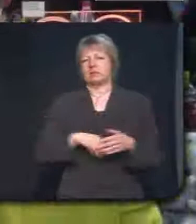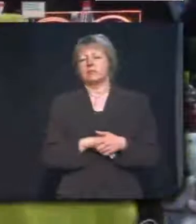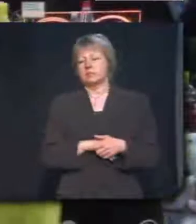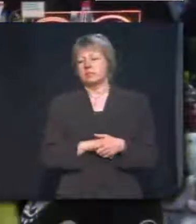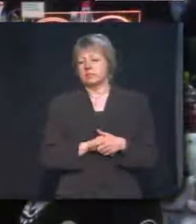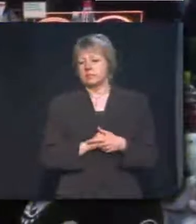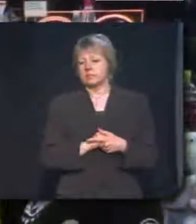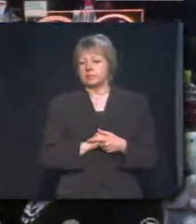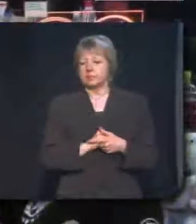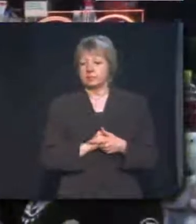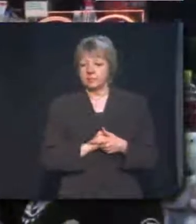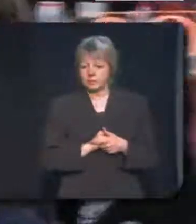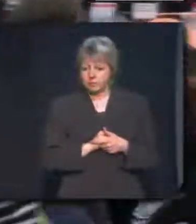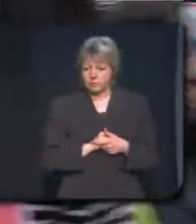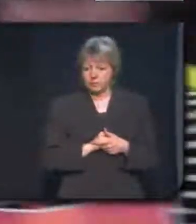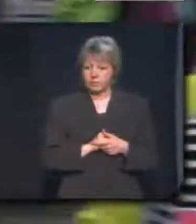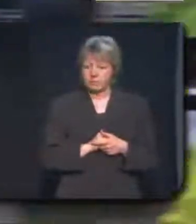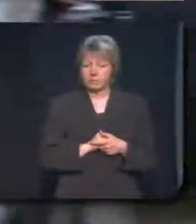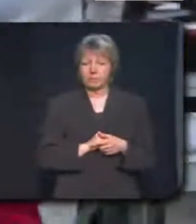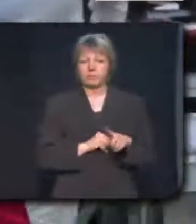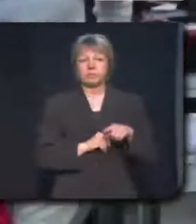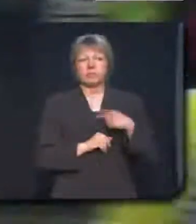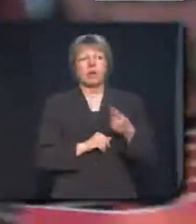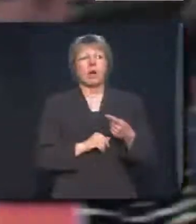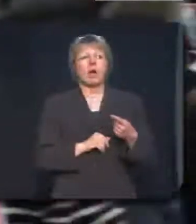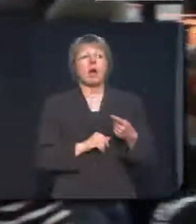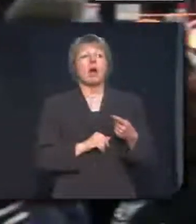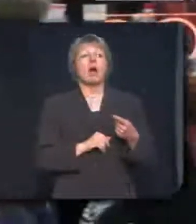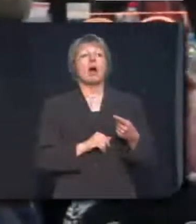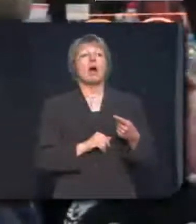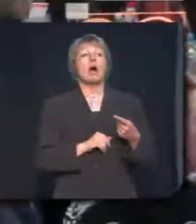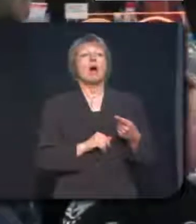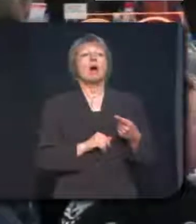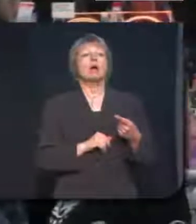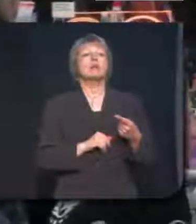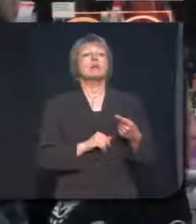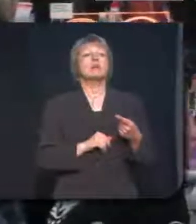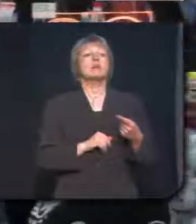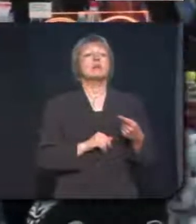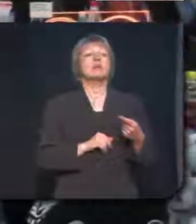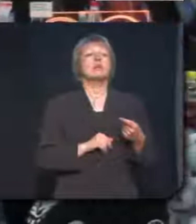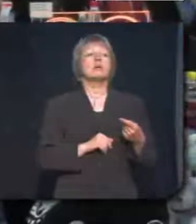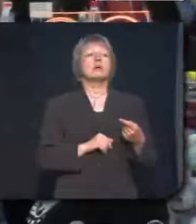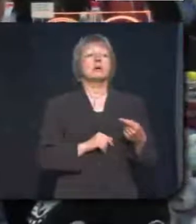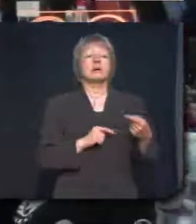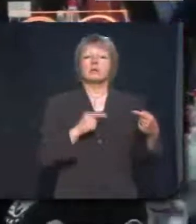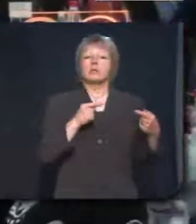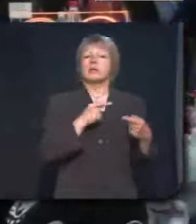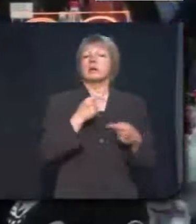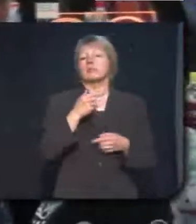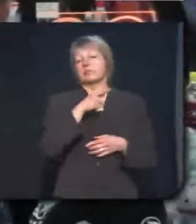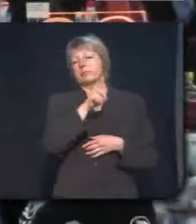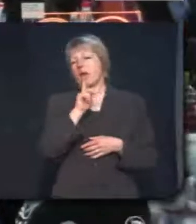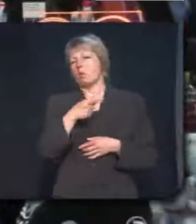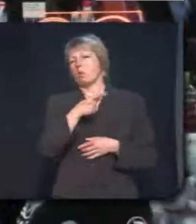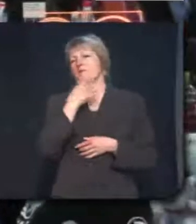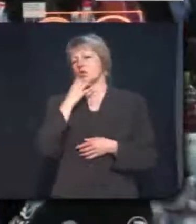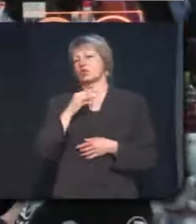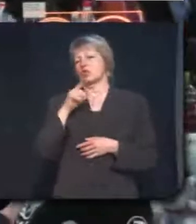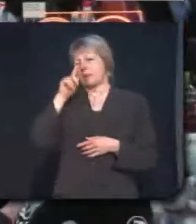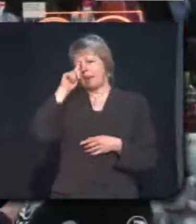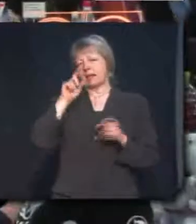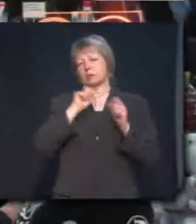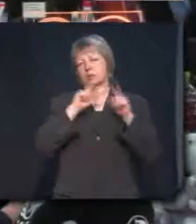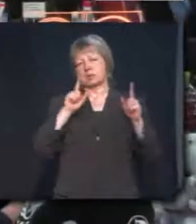gut nächster pro Punkt ich hätte gerne einen Meinungsbild darüber wer